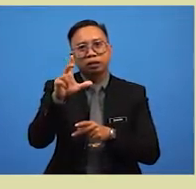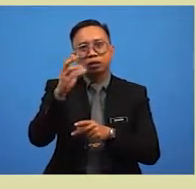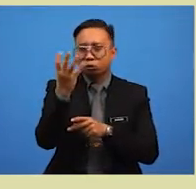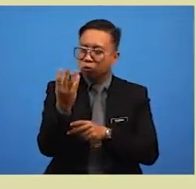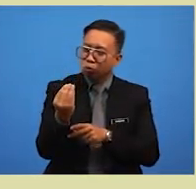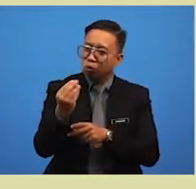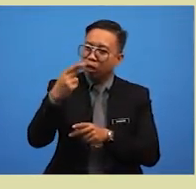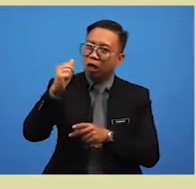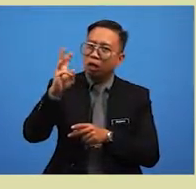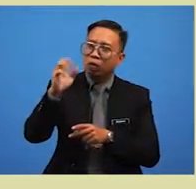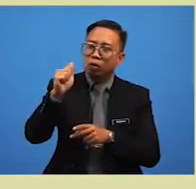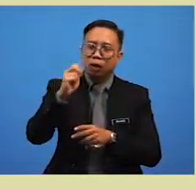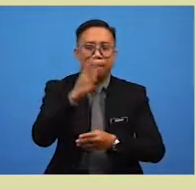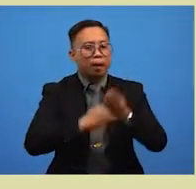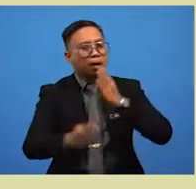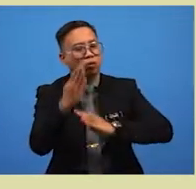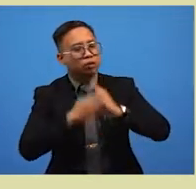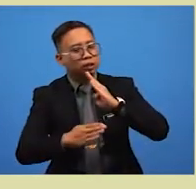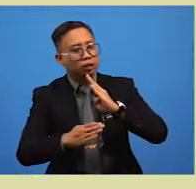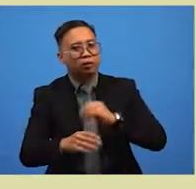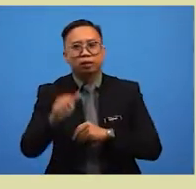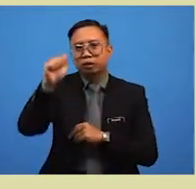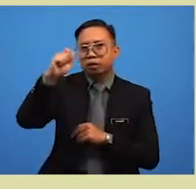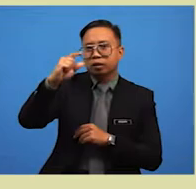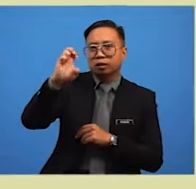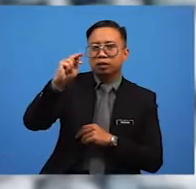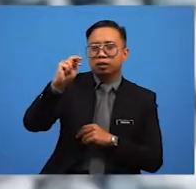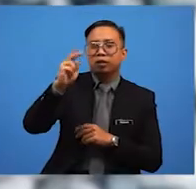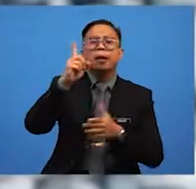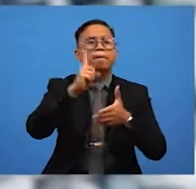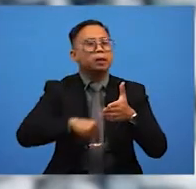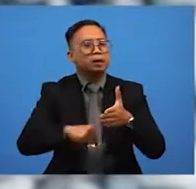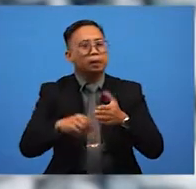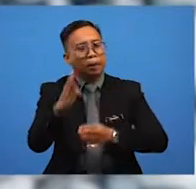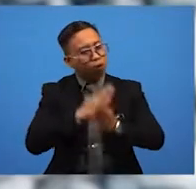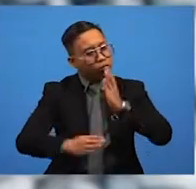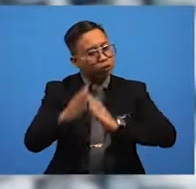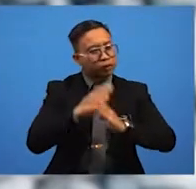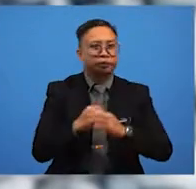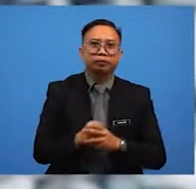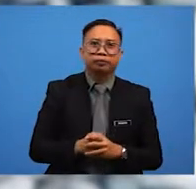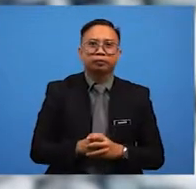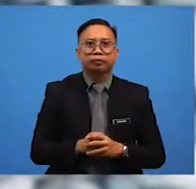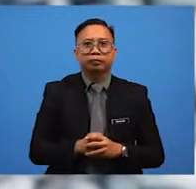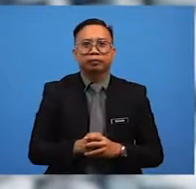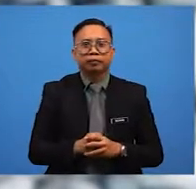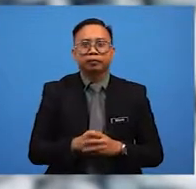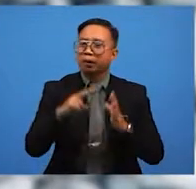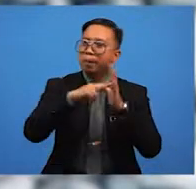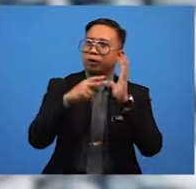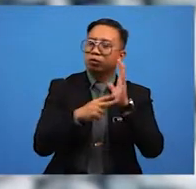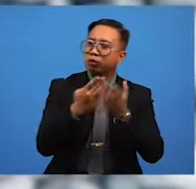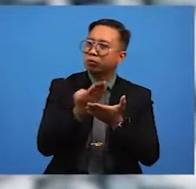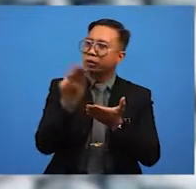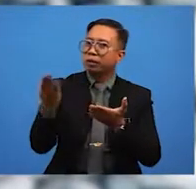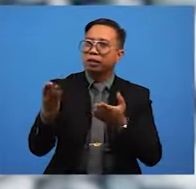hawa biologi. Apakah ejen-ejen luluh hawa biologi? Mudah sahaja, bio, kan? Bermaksud benda